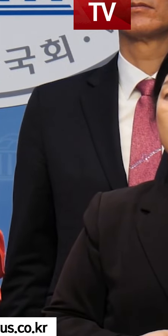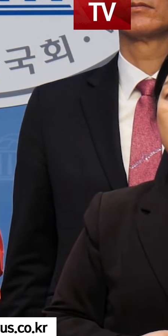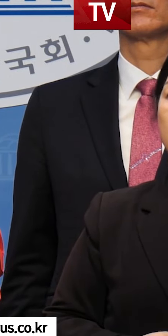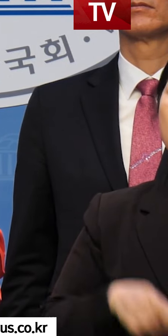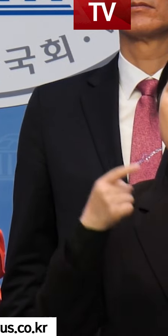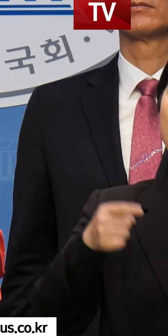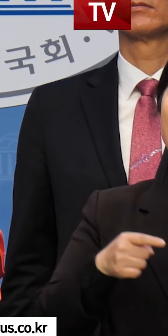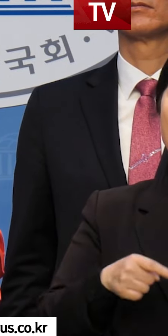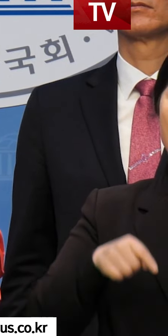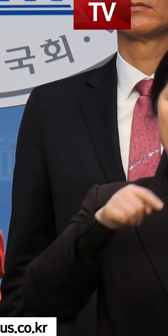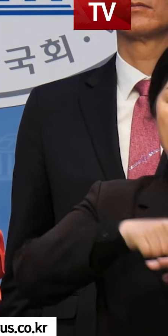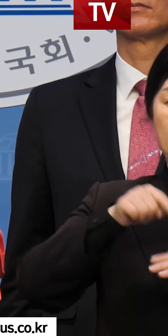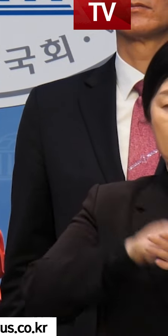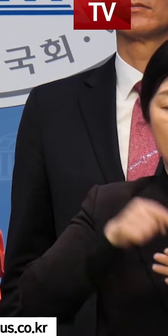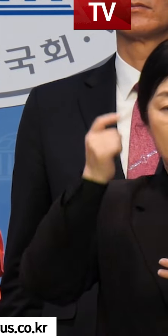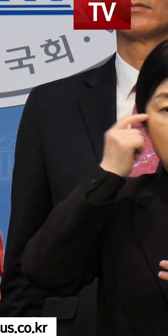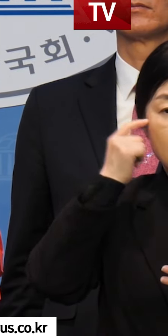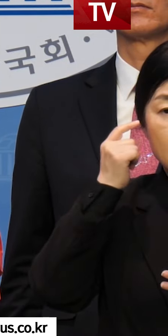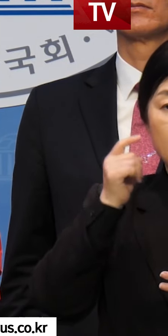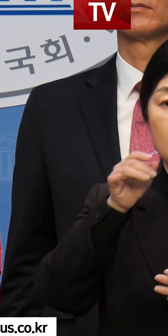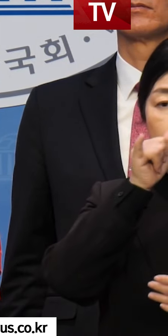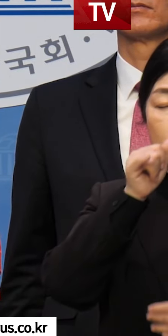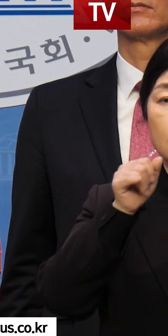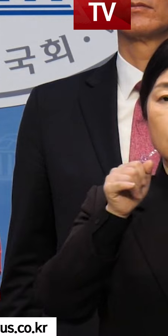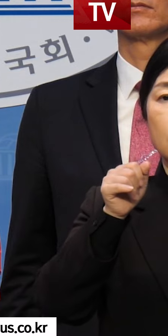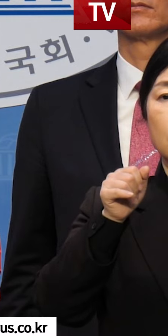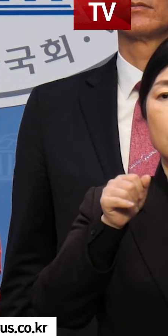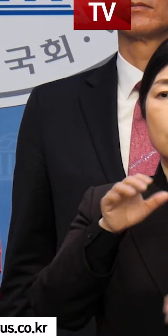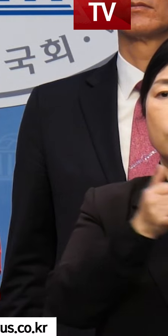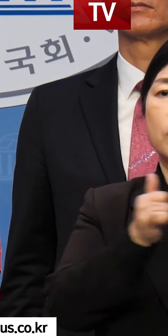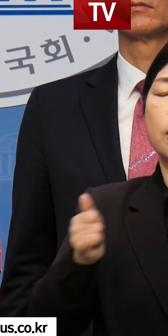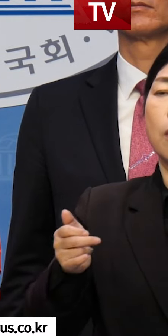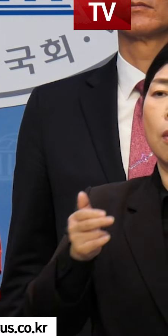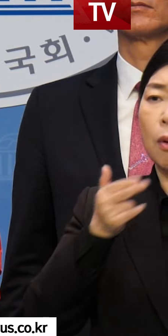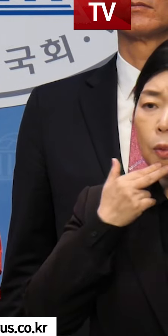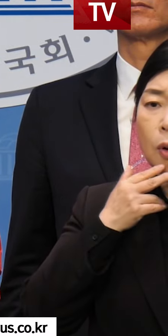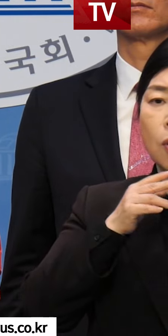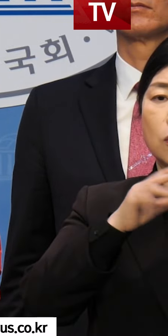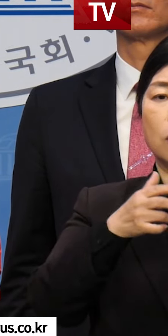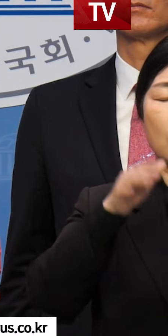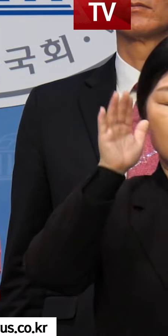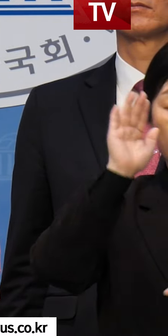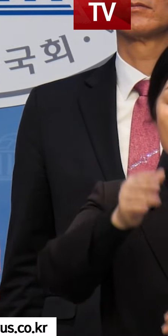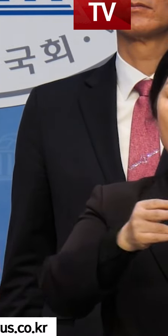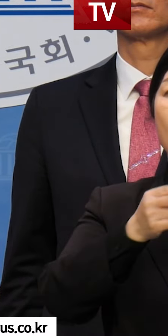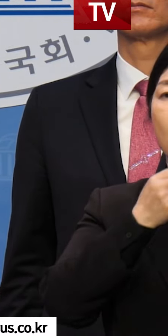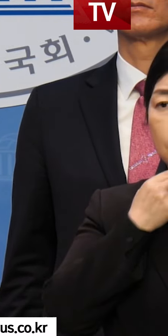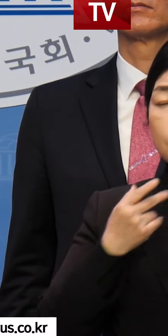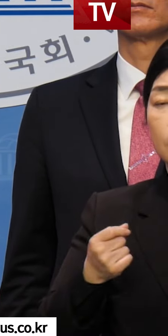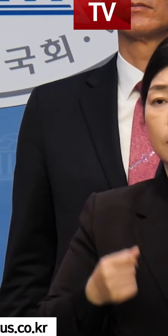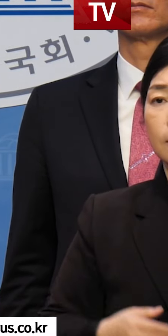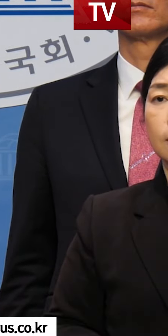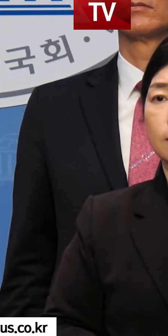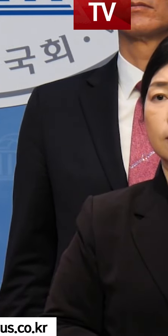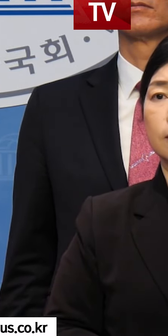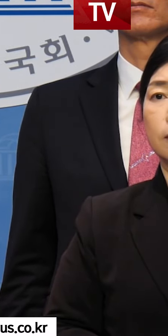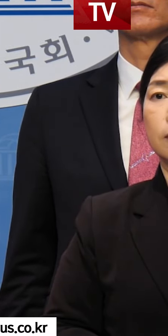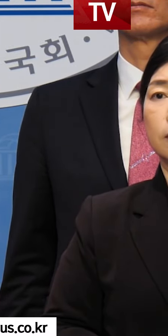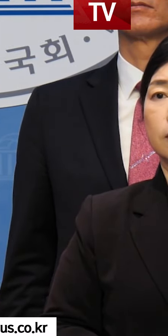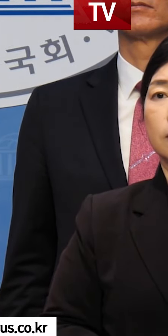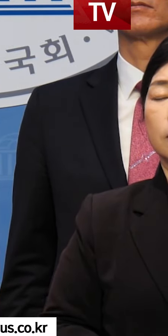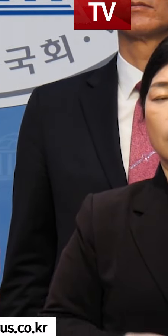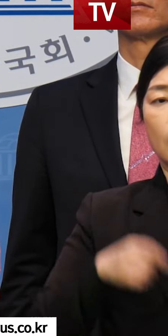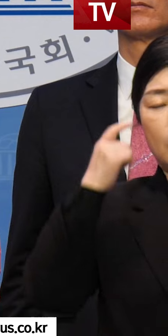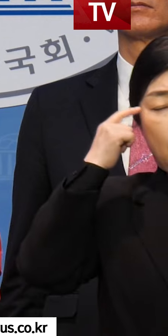그들의 머리와 마음 속에는 국민도 없고 국가의 미래도 없습니다.